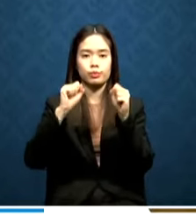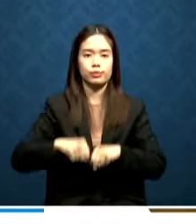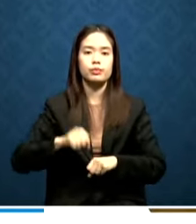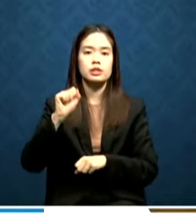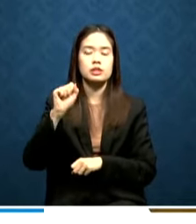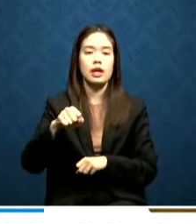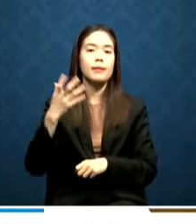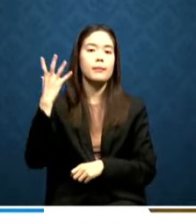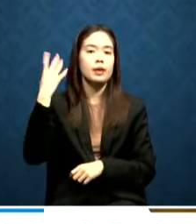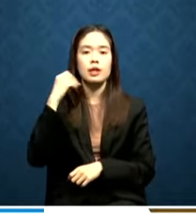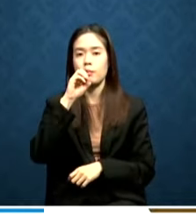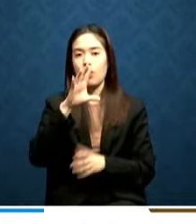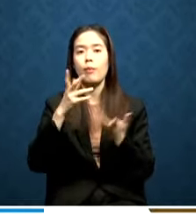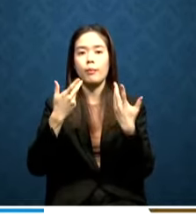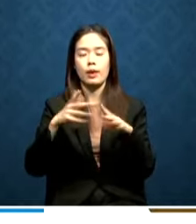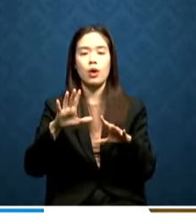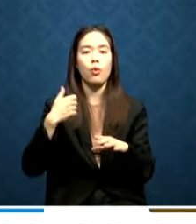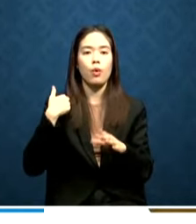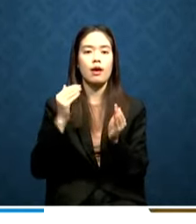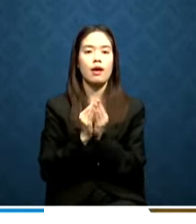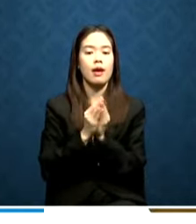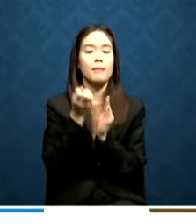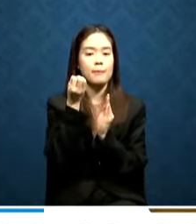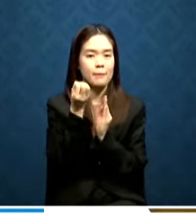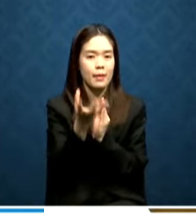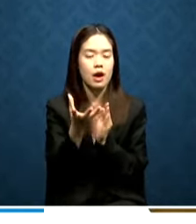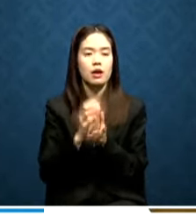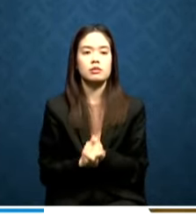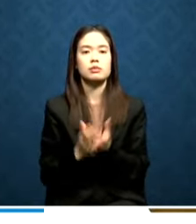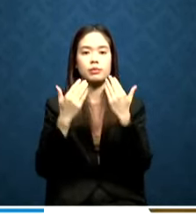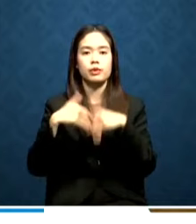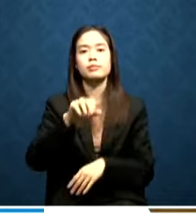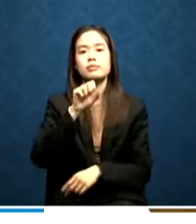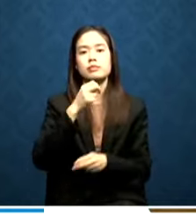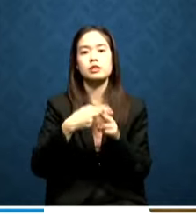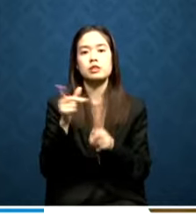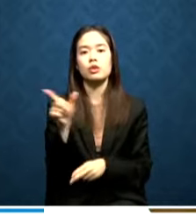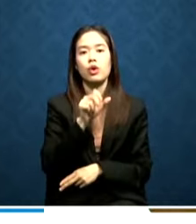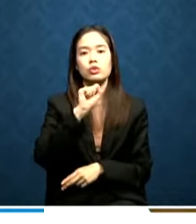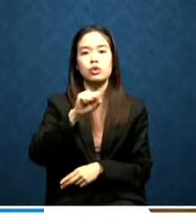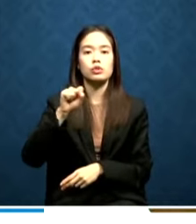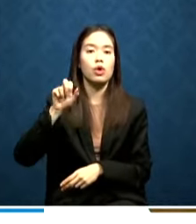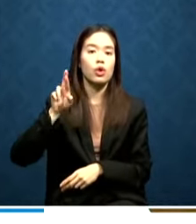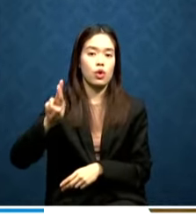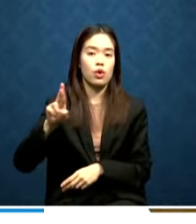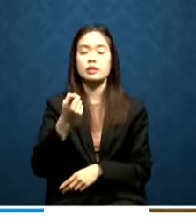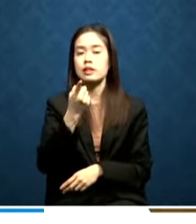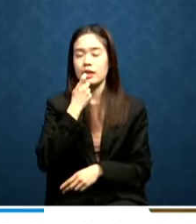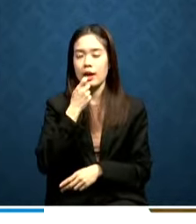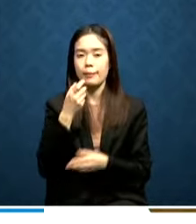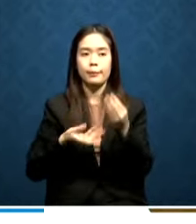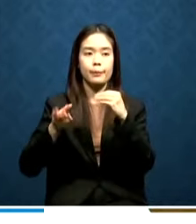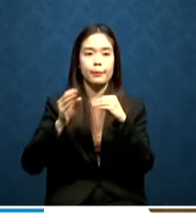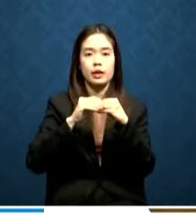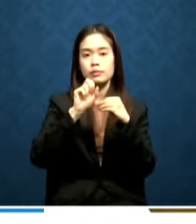เมื่อกี้ผมเรียนไปแล้วเราเชื่อว่าจะเกินแน่และเกินกว่าโนโหวตเรื่องสสรที่ท่านถามว่าทำไมไม่ใส่สสรไปด้วย